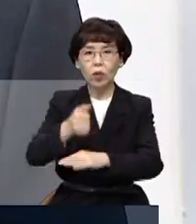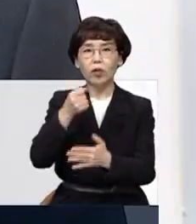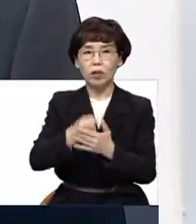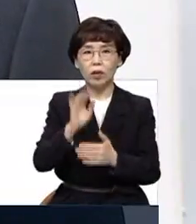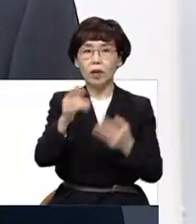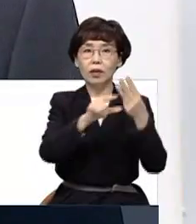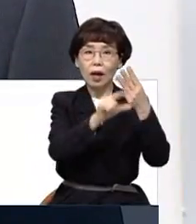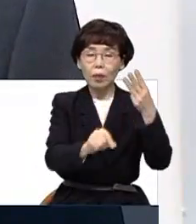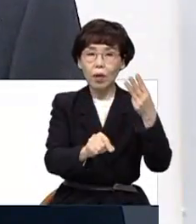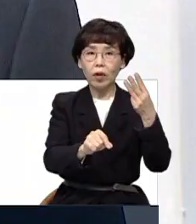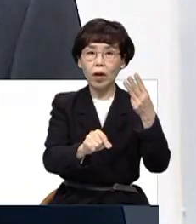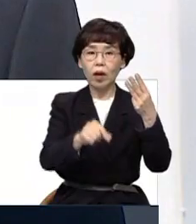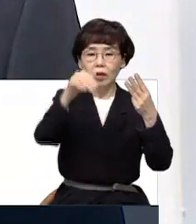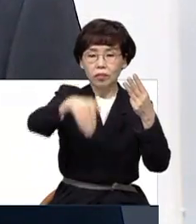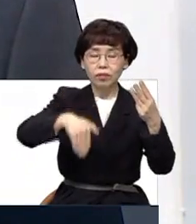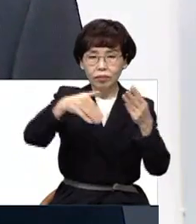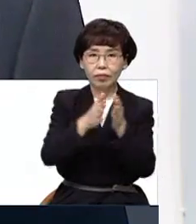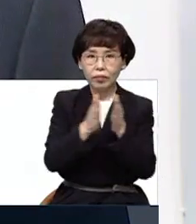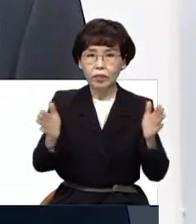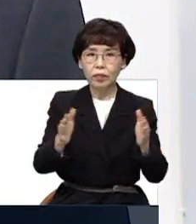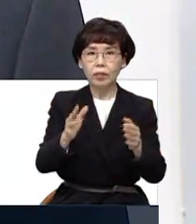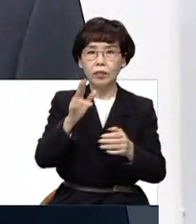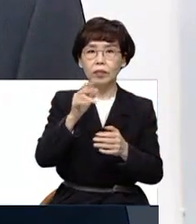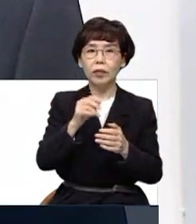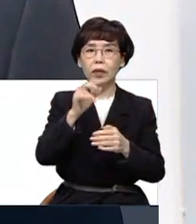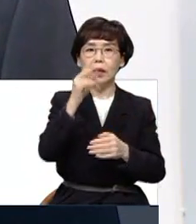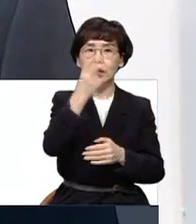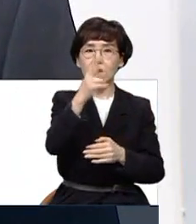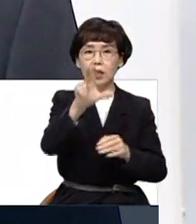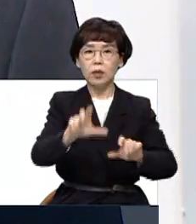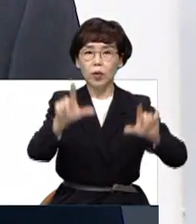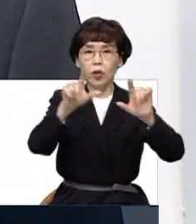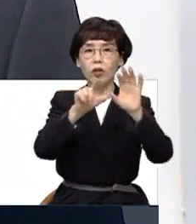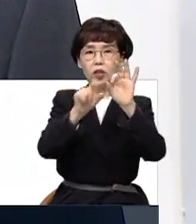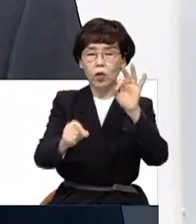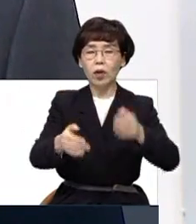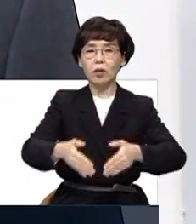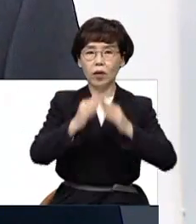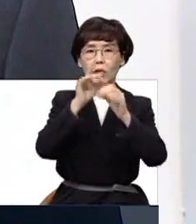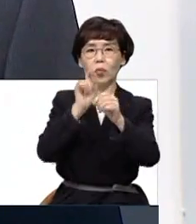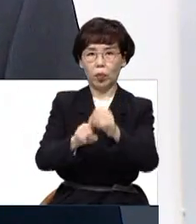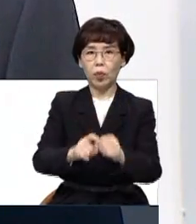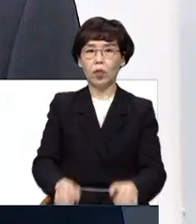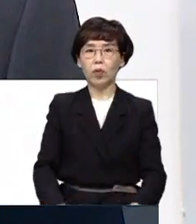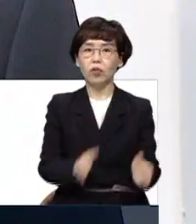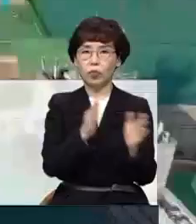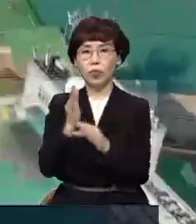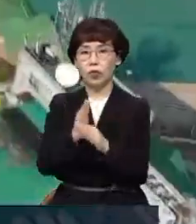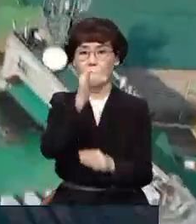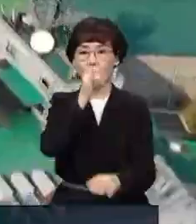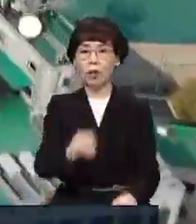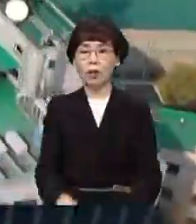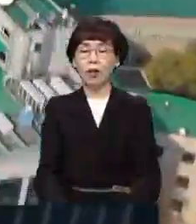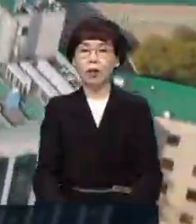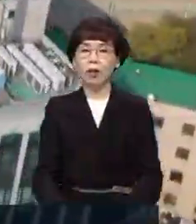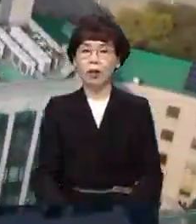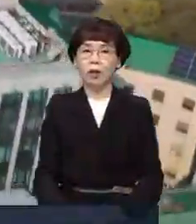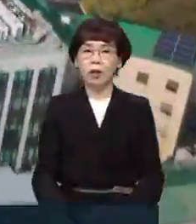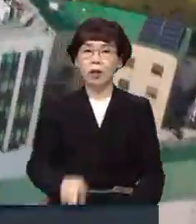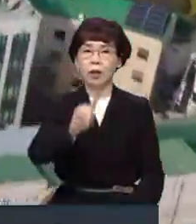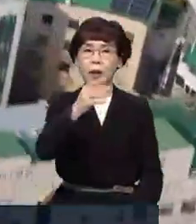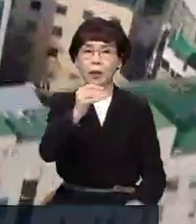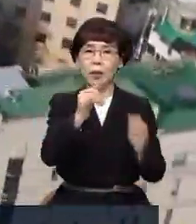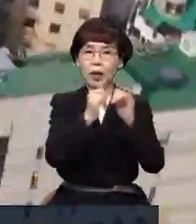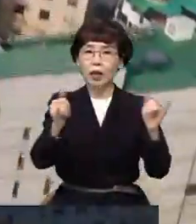참 어레 공사를 착공 해서 25년 10월의 신청사 준공 목표 를 준비하고 있습니다 100만 명